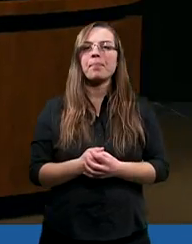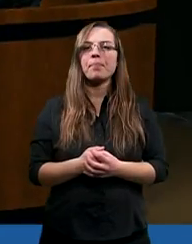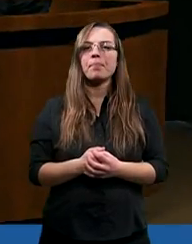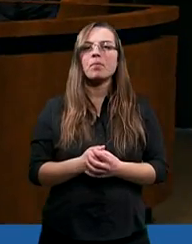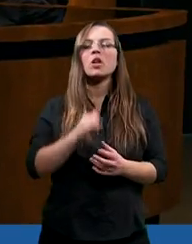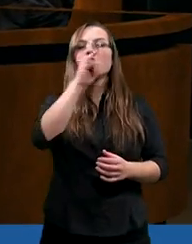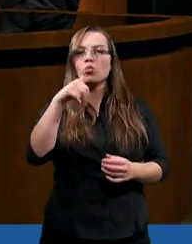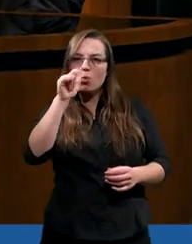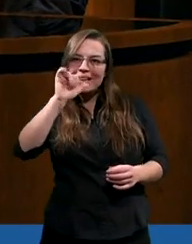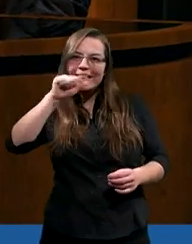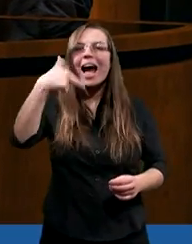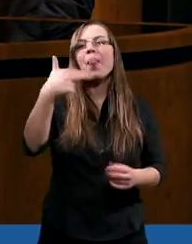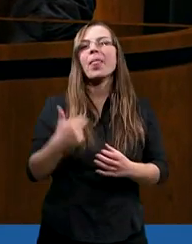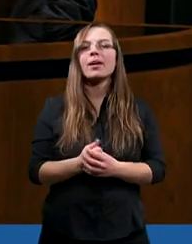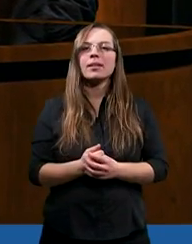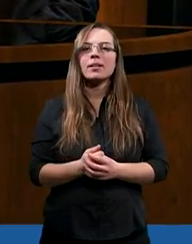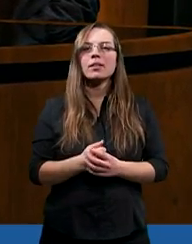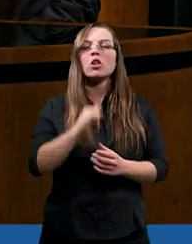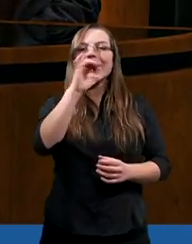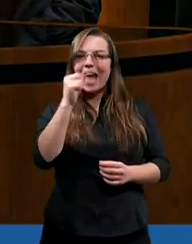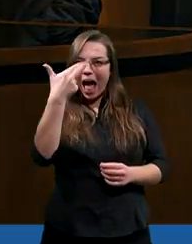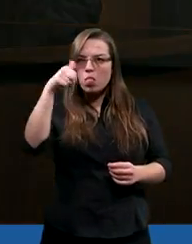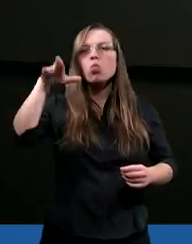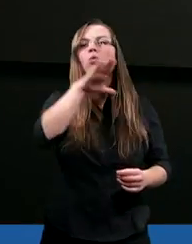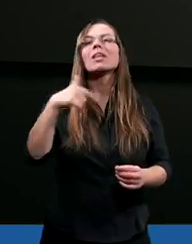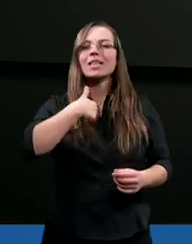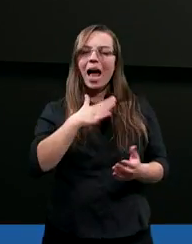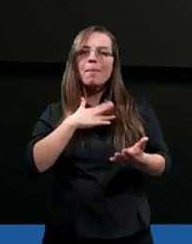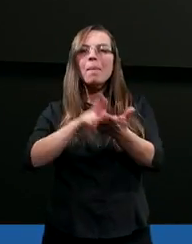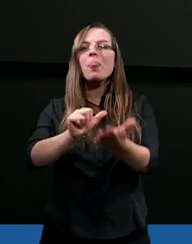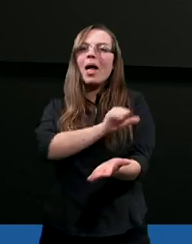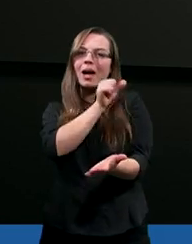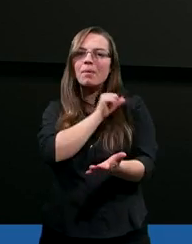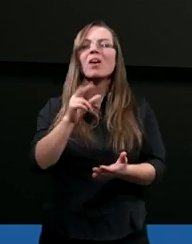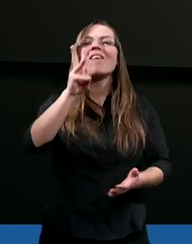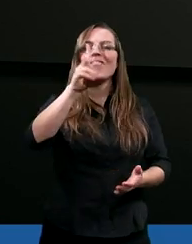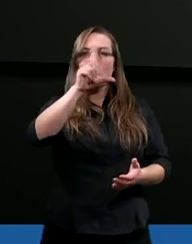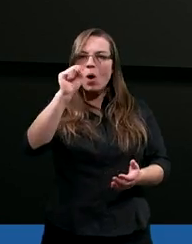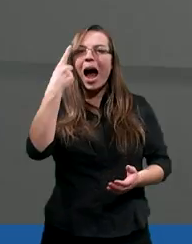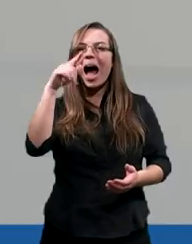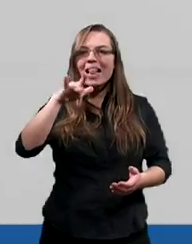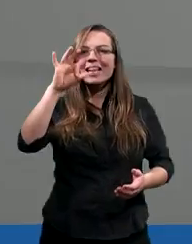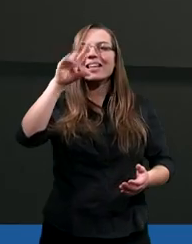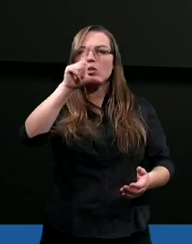Julian, Janusz. Ja mam na imię Władysław.